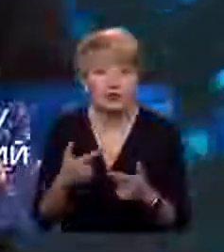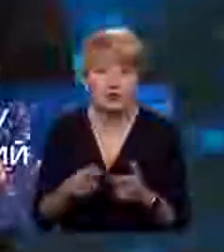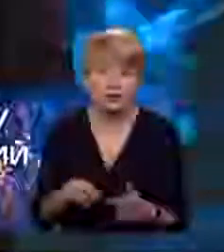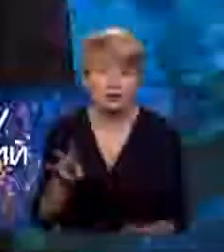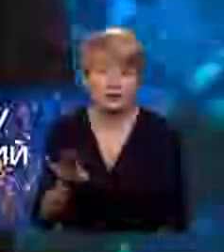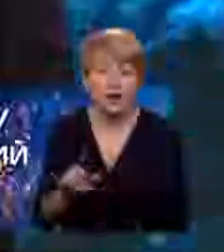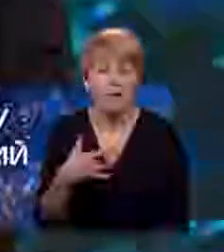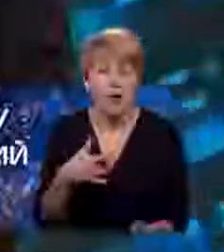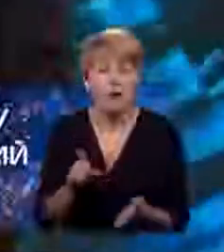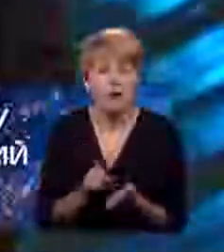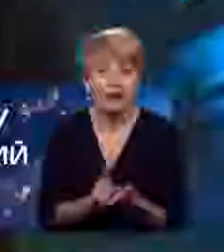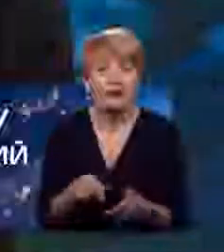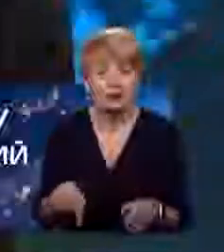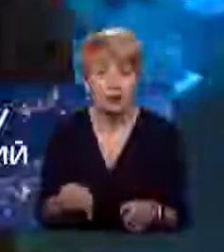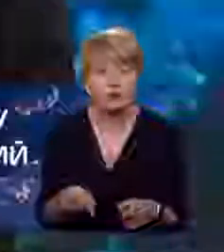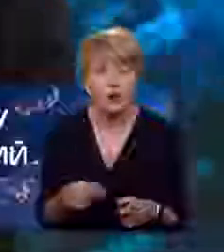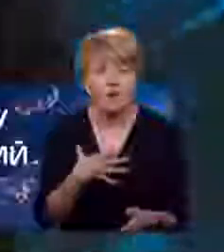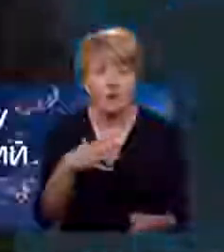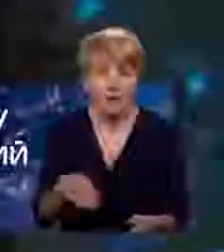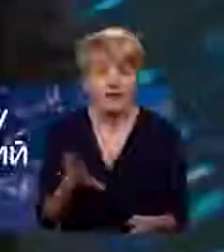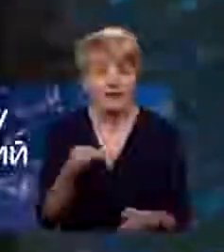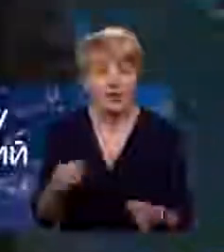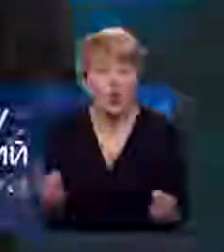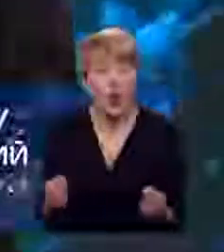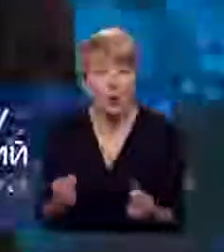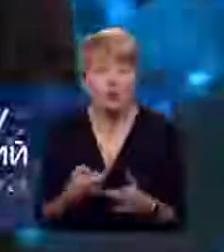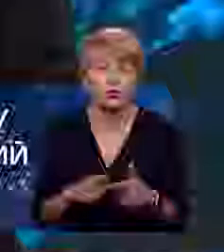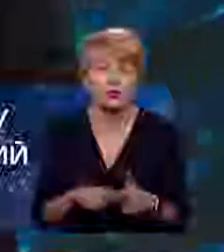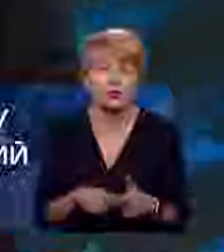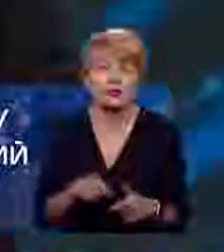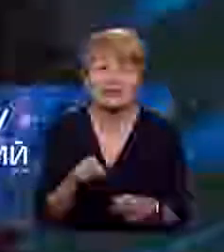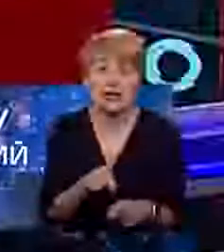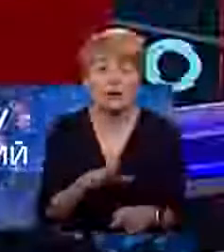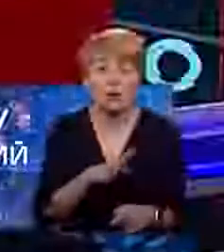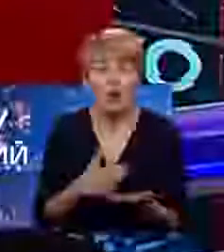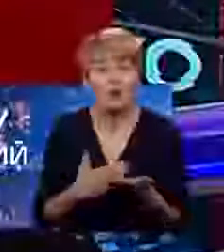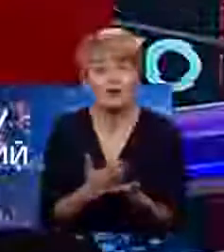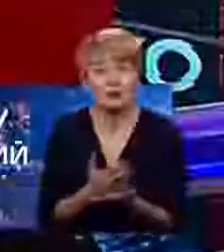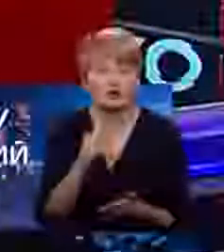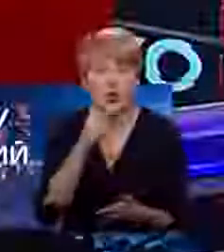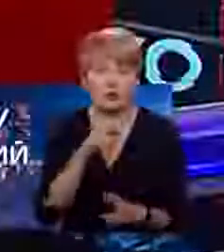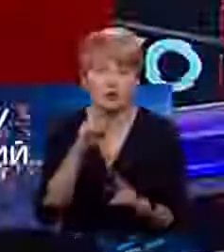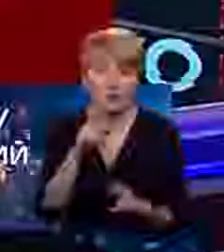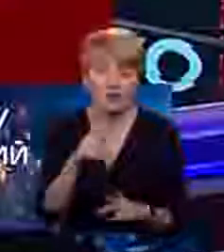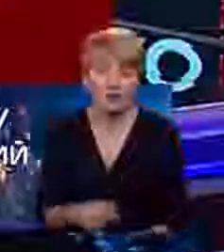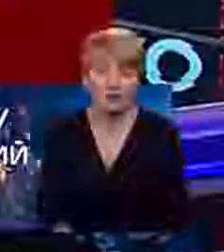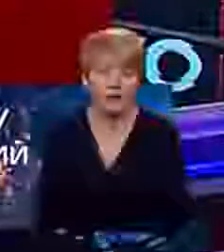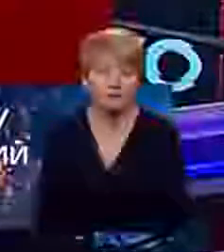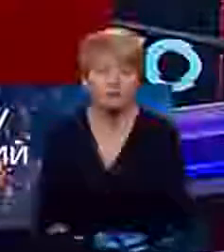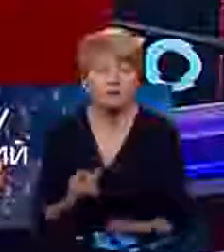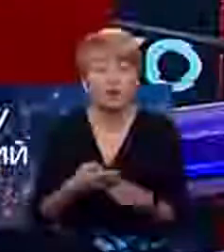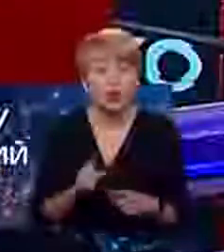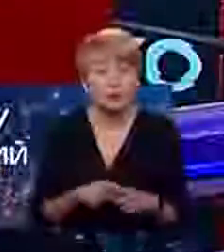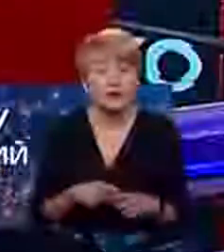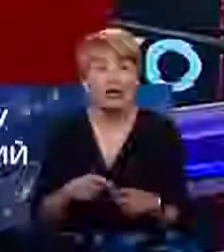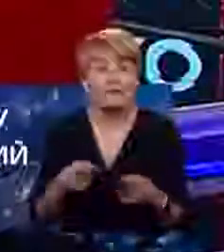тут померти від холоду? Чи це була політична, економічна і так далі помилка? Оце, будь ласка, глядачі,